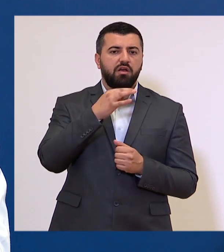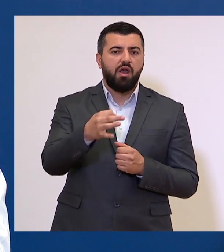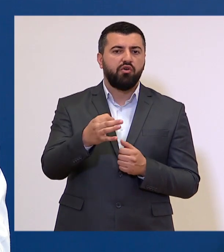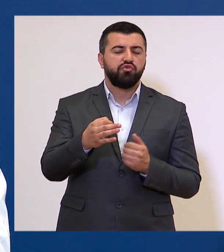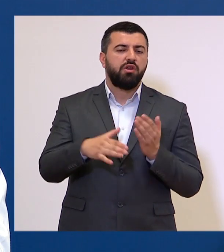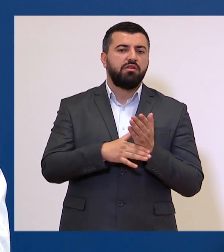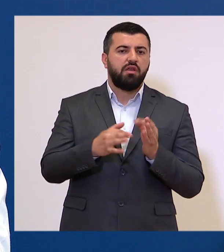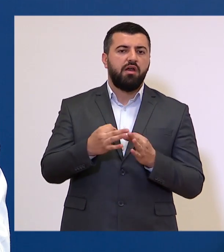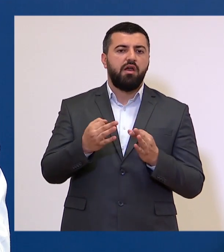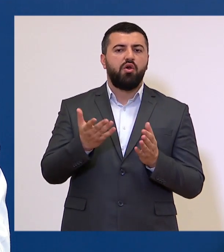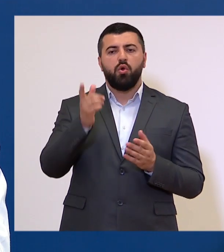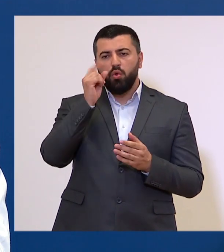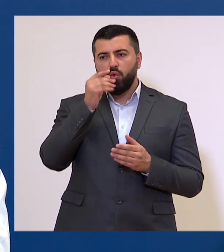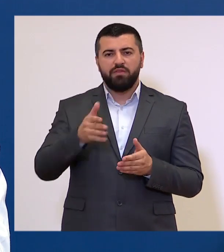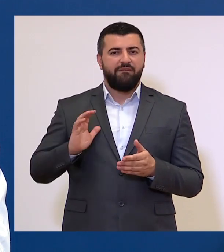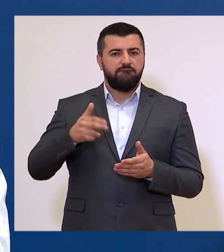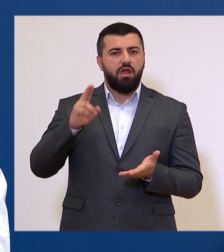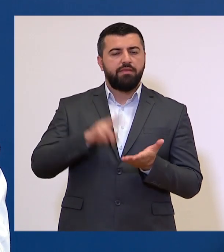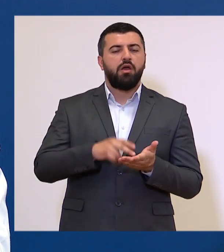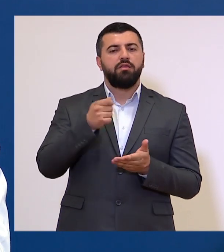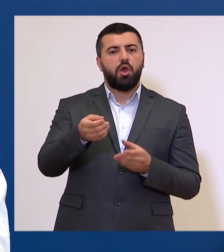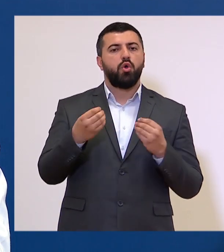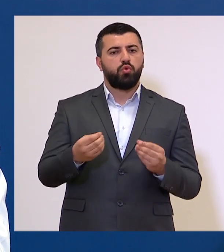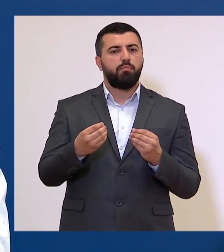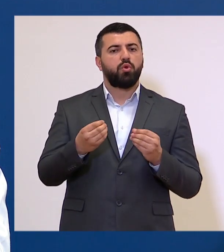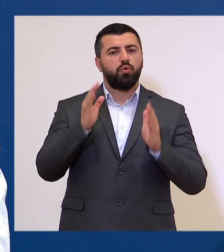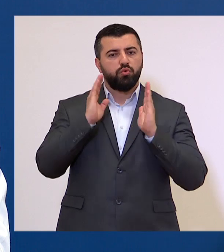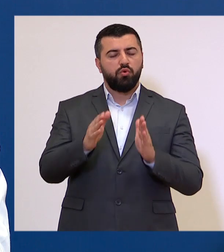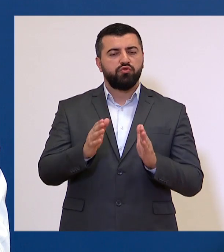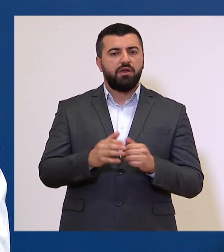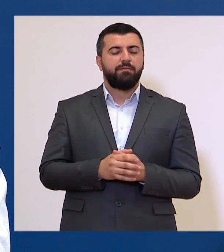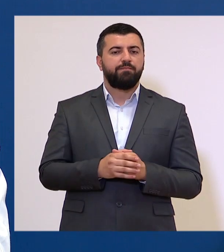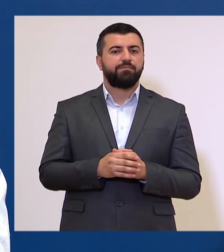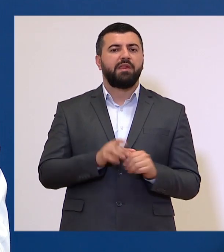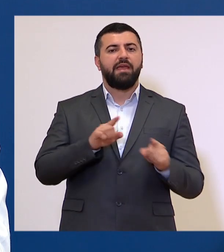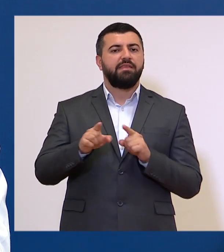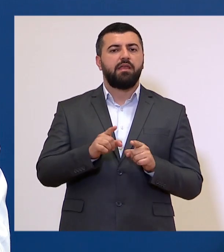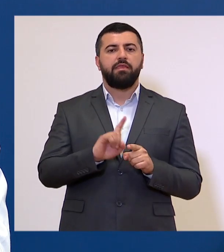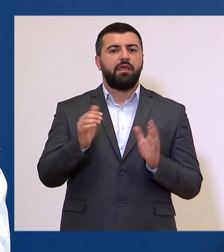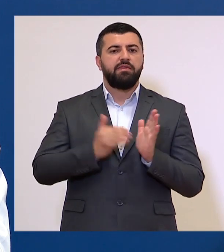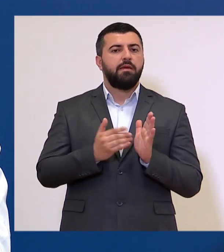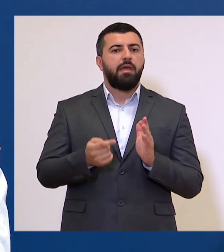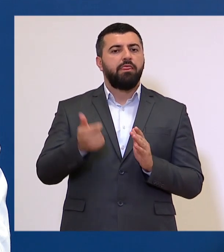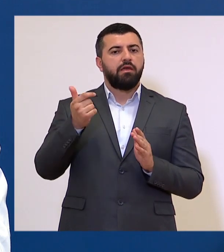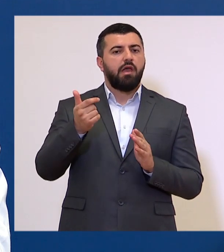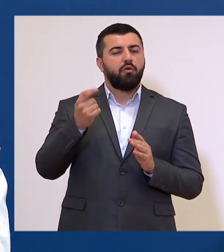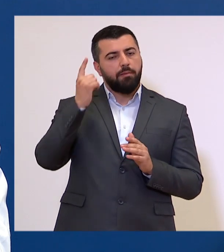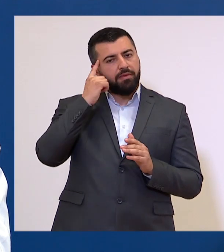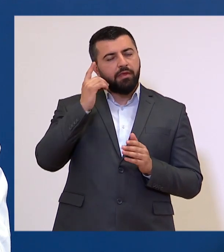ukazuje da mjere koje preduzimamo daju rezultate. Međutim, nikako ne treba da nas ovo